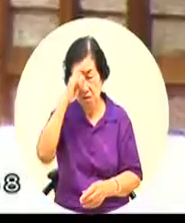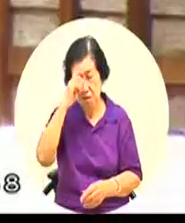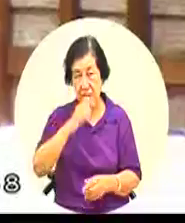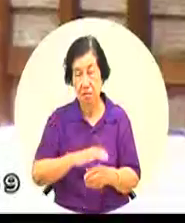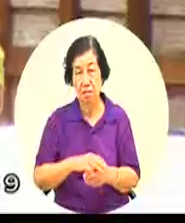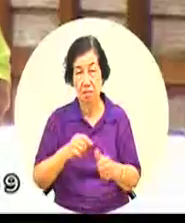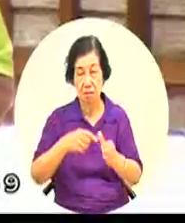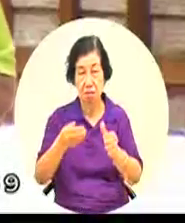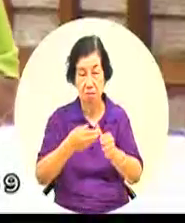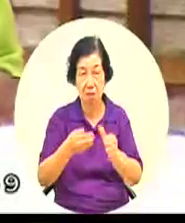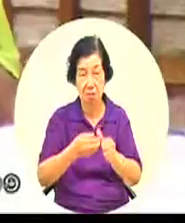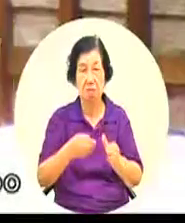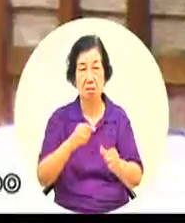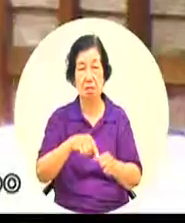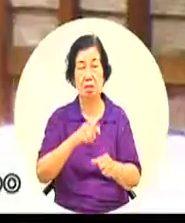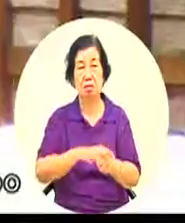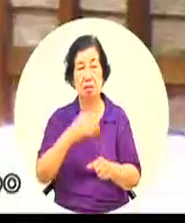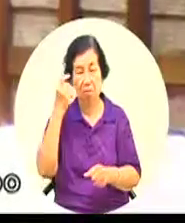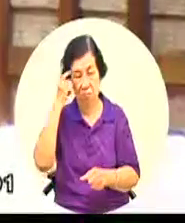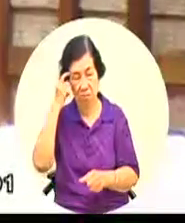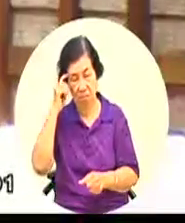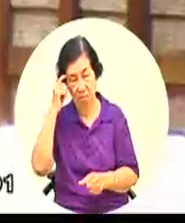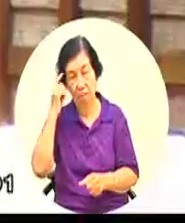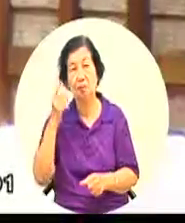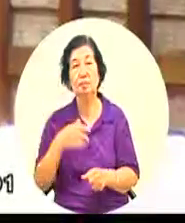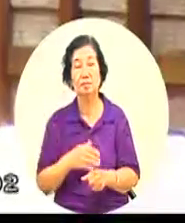一个思考啊呢，好、哦，加两点就好，多谢。